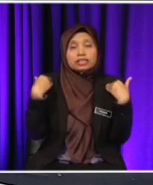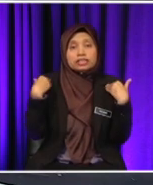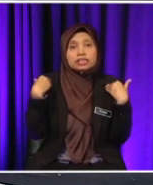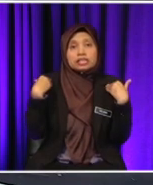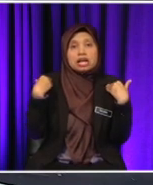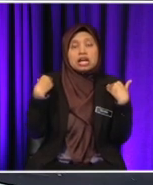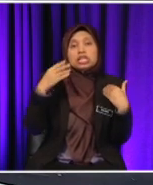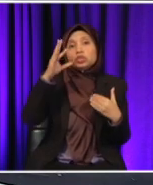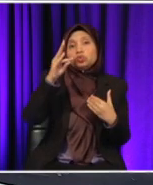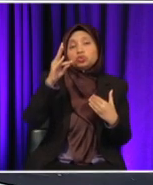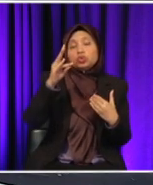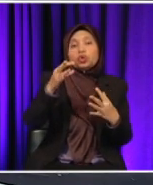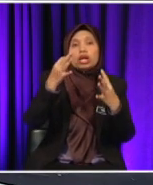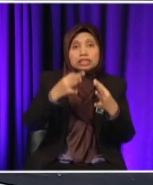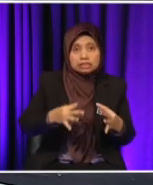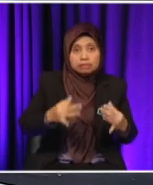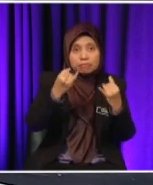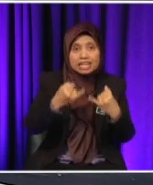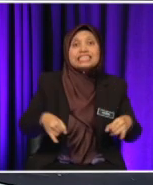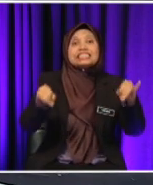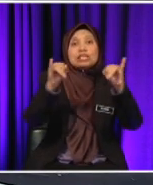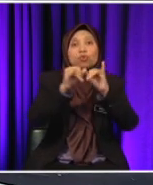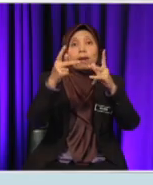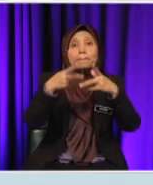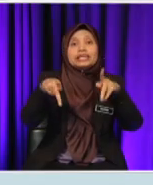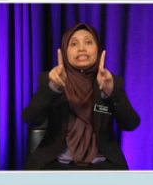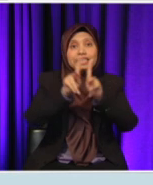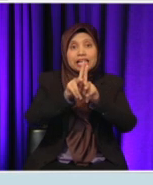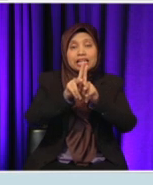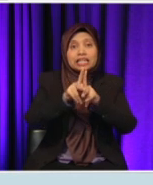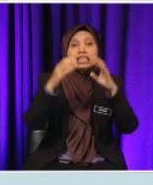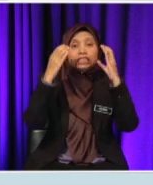kurang 7 peristiwa penting daripada peristiwa tersebut